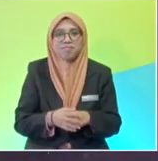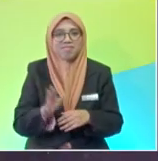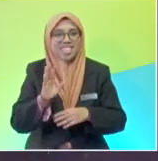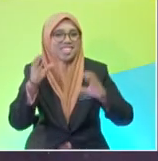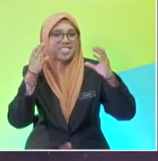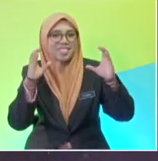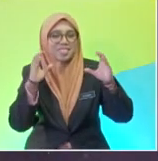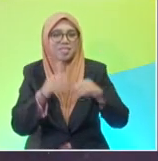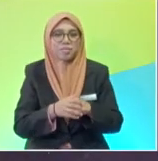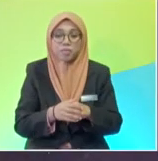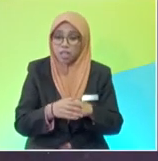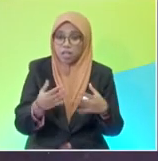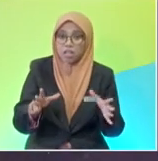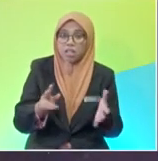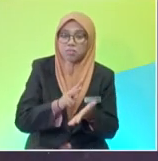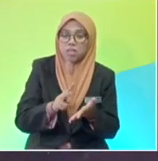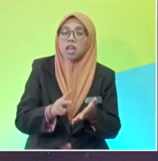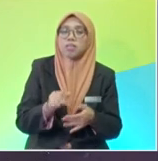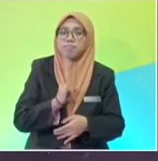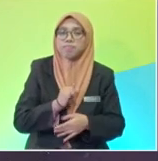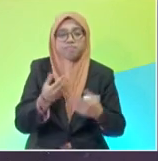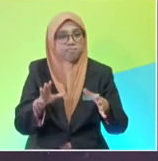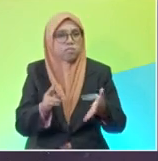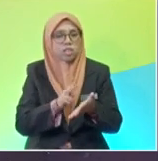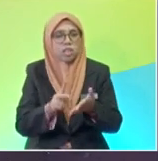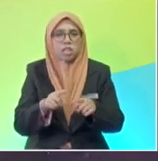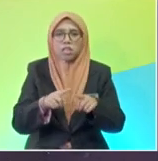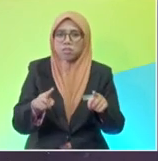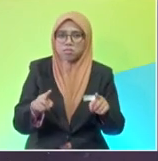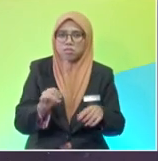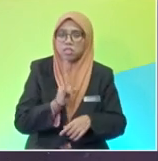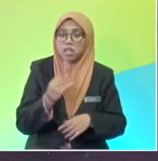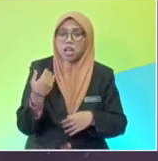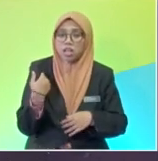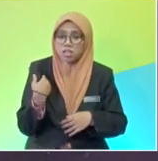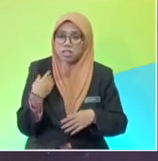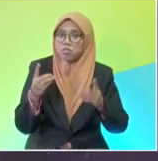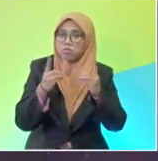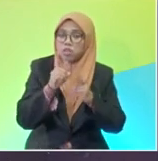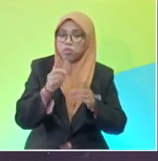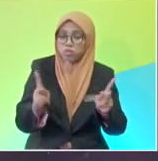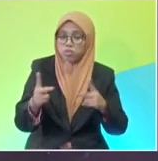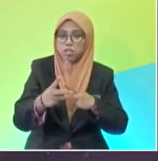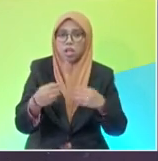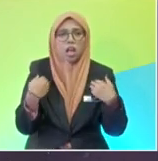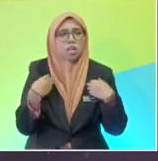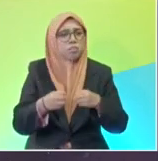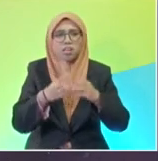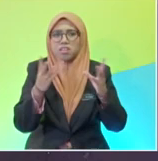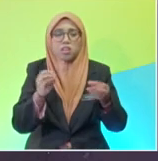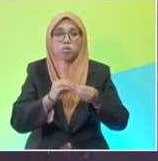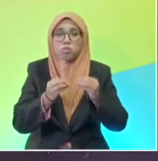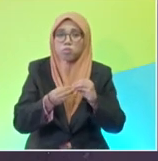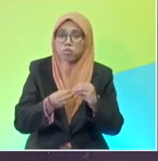Afiq. Dah kemas dah? Saya dah kemas dah. Tapi dengan Cikgu, saya ada jumpa satu kotak. Dalam kotak ni ada banyak sangat nombor lah,